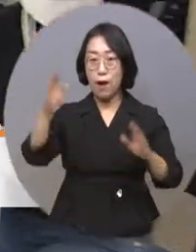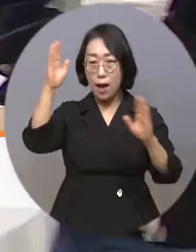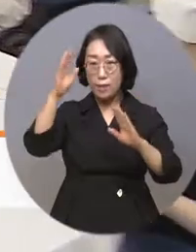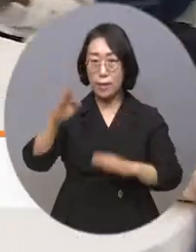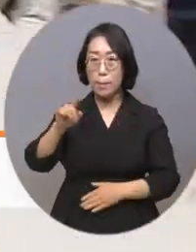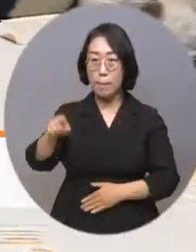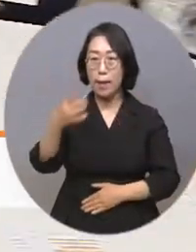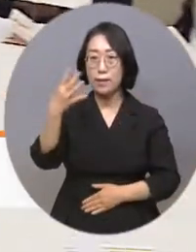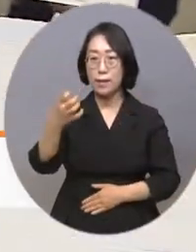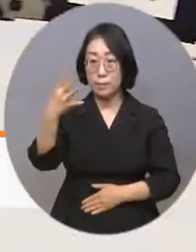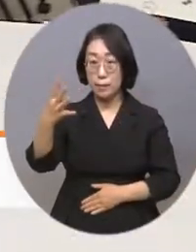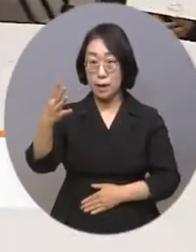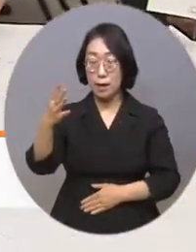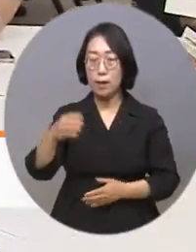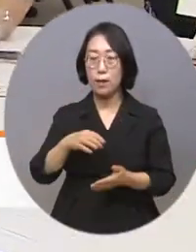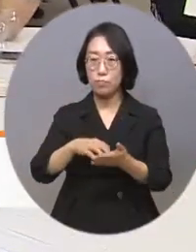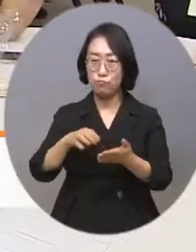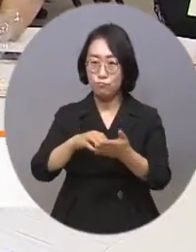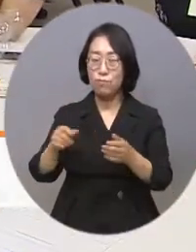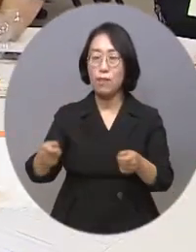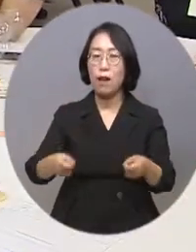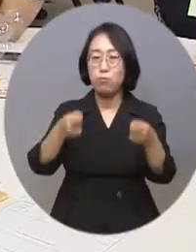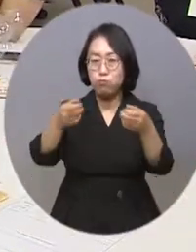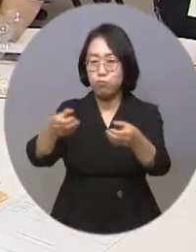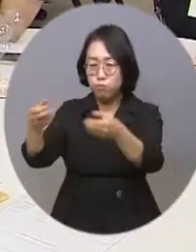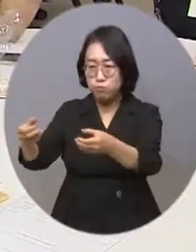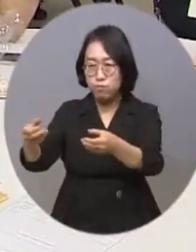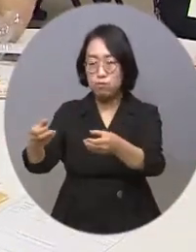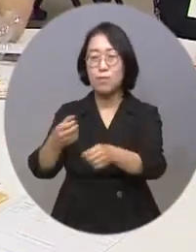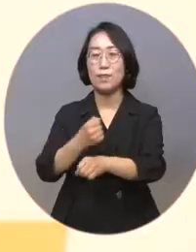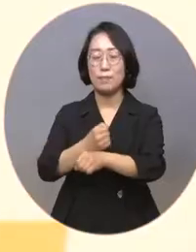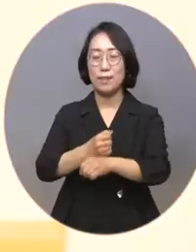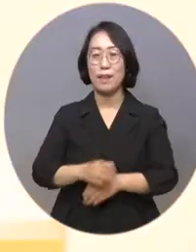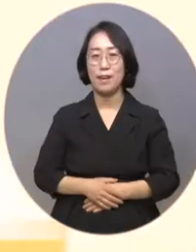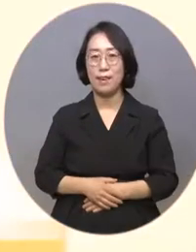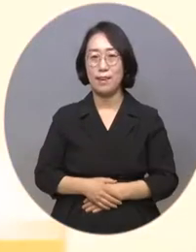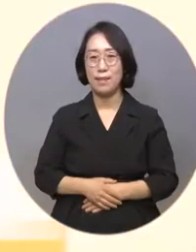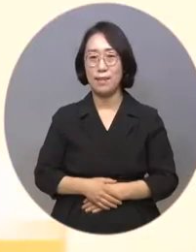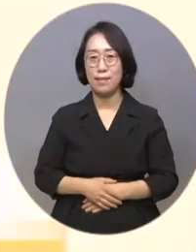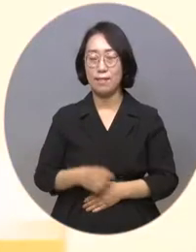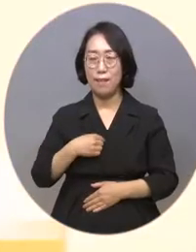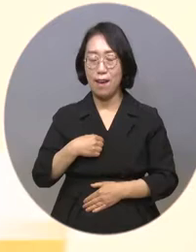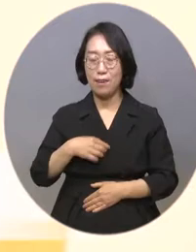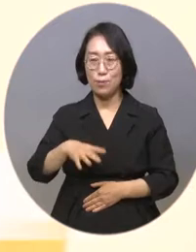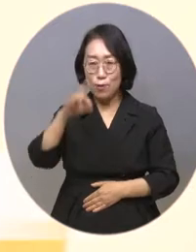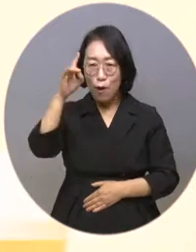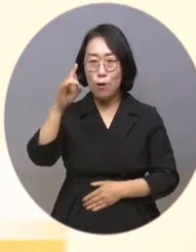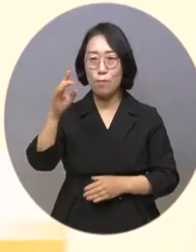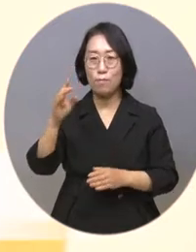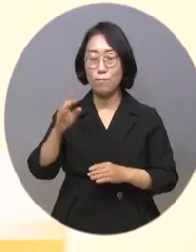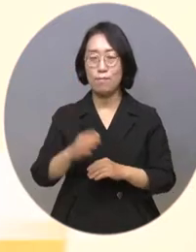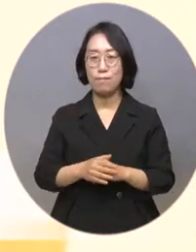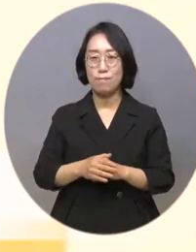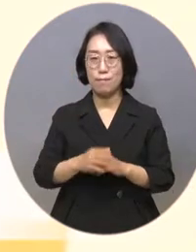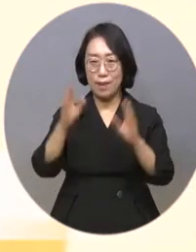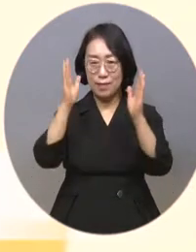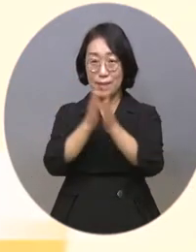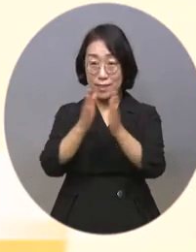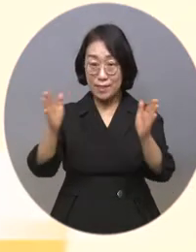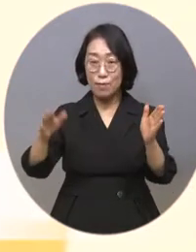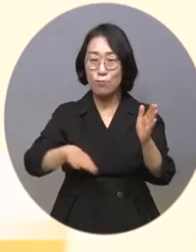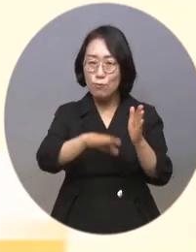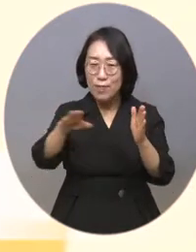장애대학생 144명에게 노트북을 전달하는 시간을 가졌습니다. 대학생 생활을 시작하면서 저희가 전달해드리는